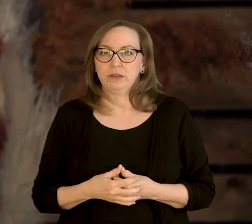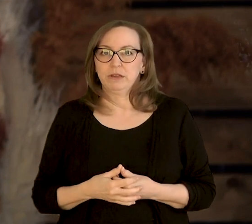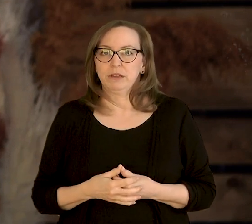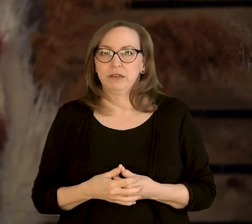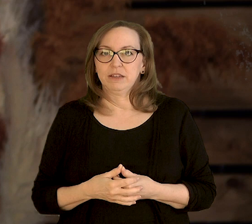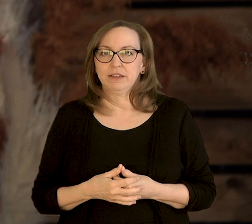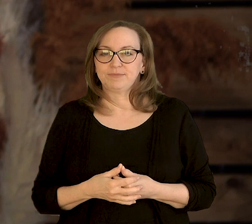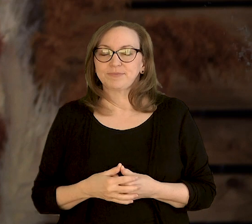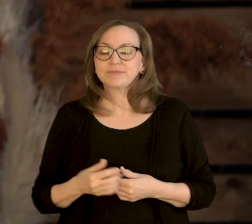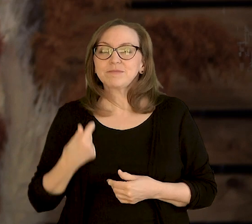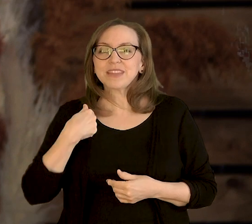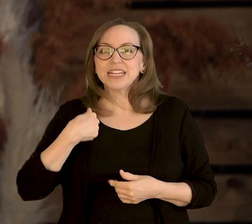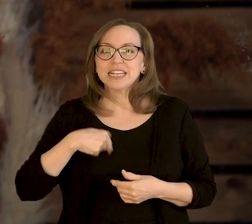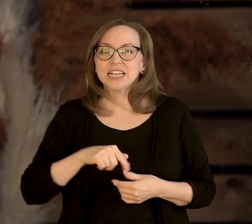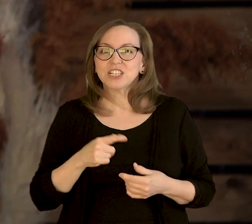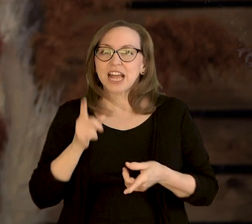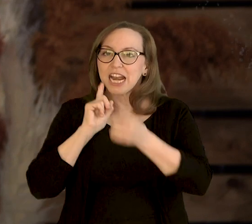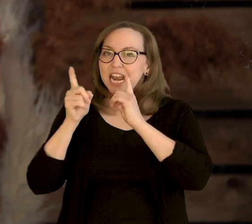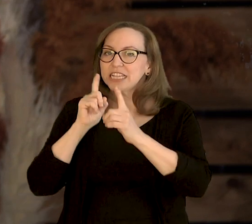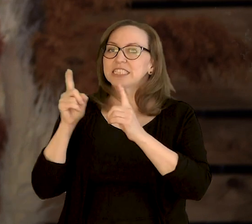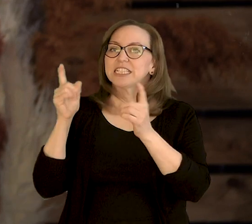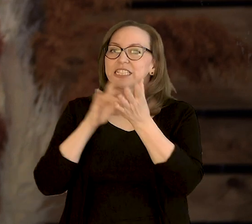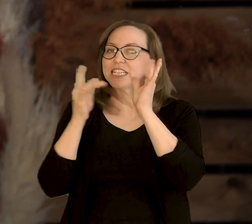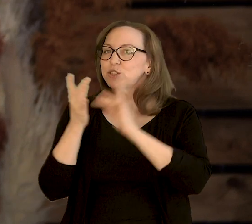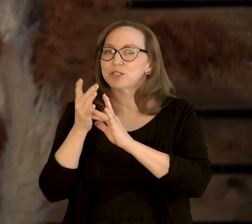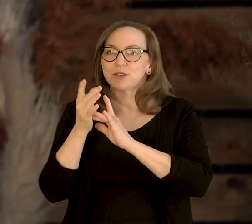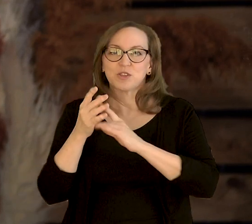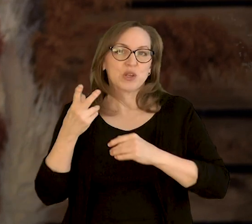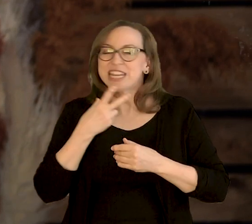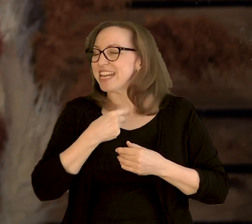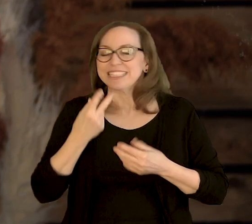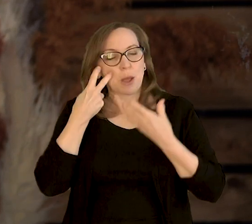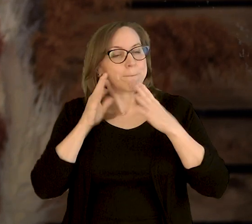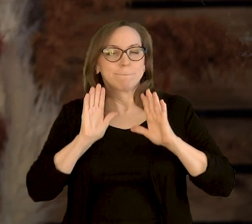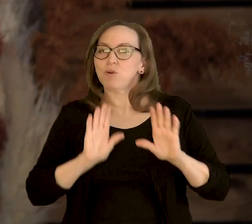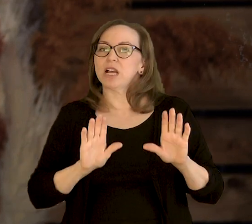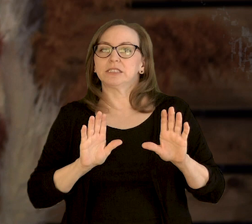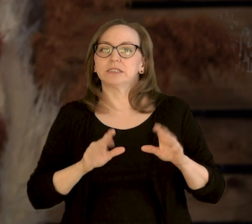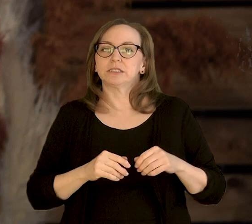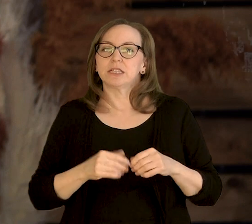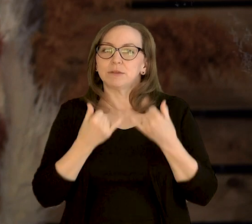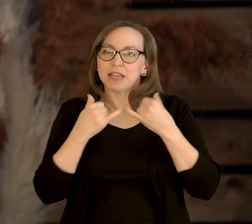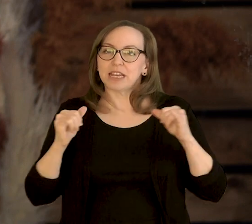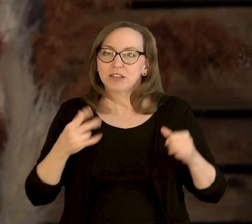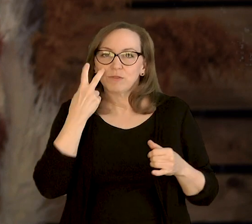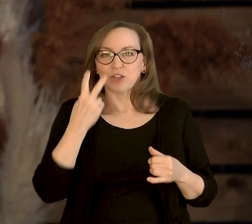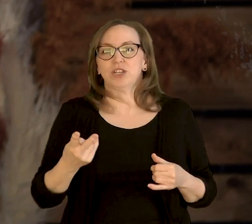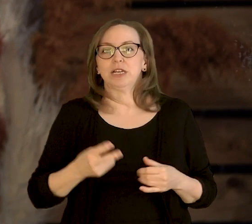Nasza relacja z Jezusem nie jest na pokaz, aby inni